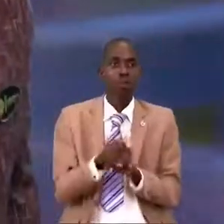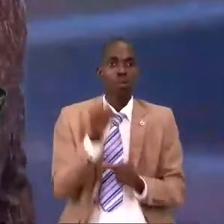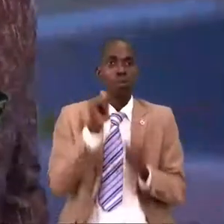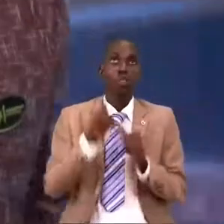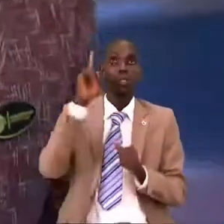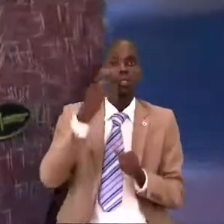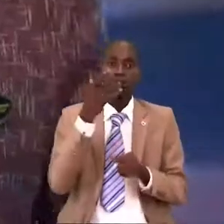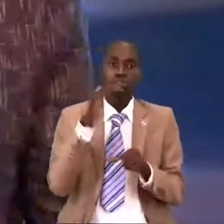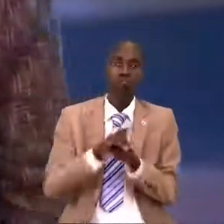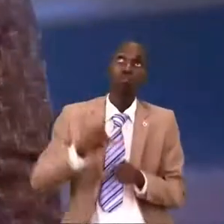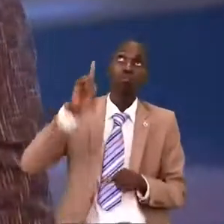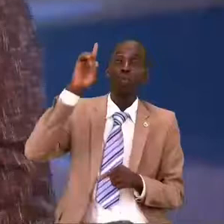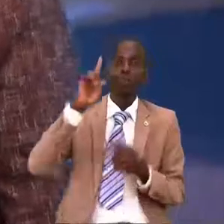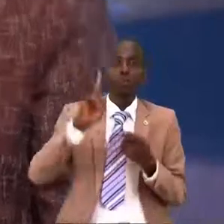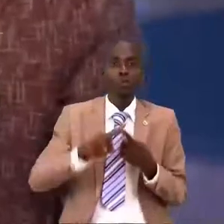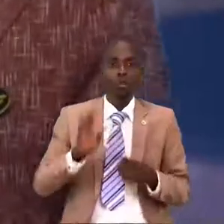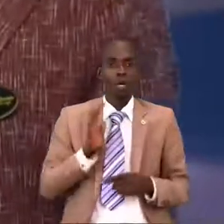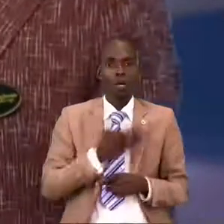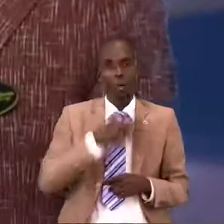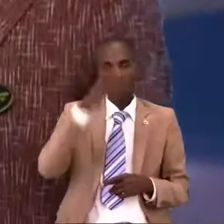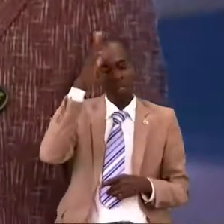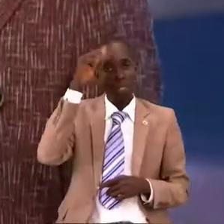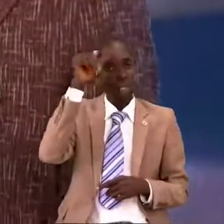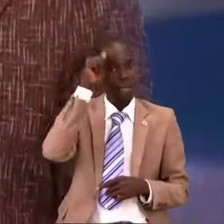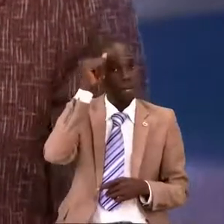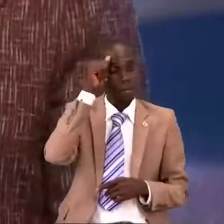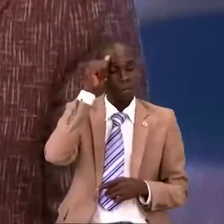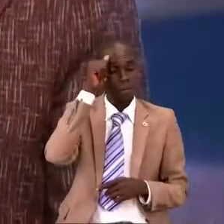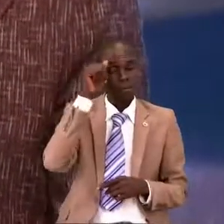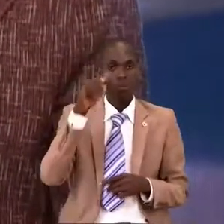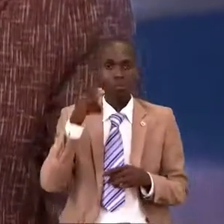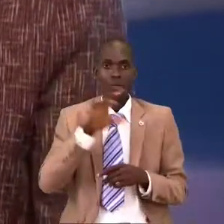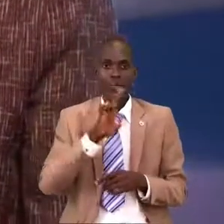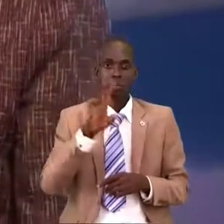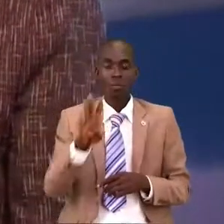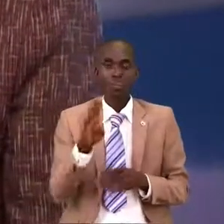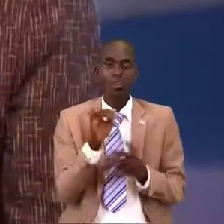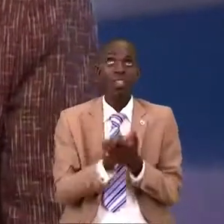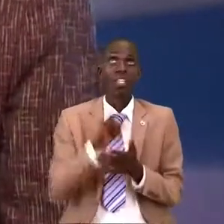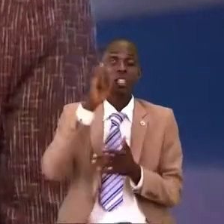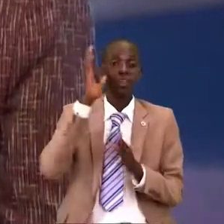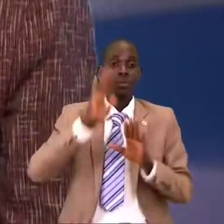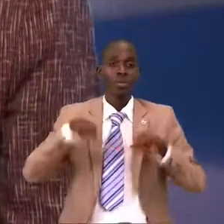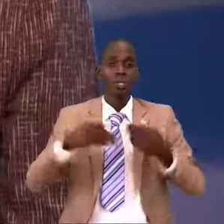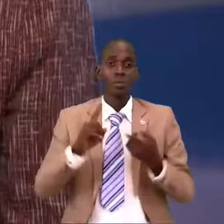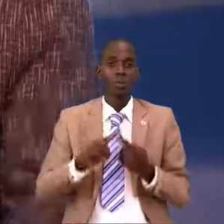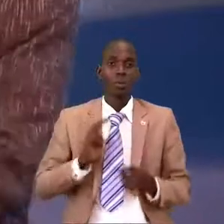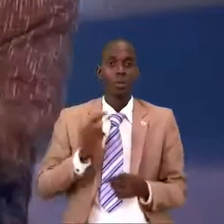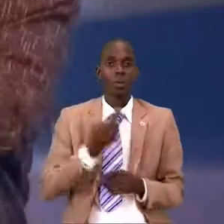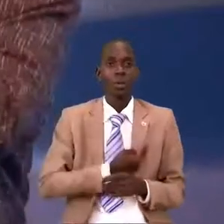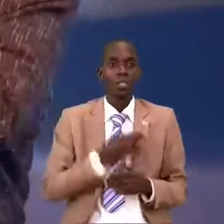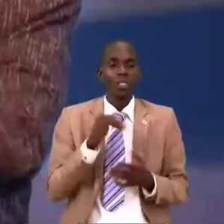nous permettre, après que nous serions délivrés de la main de nos ennemis,